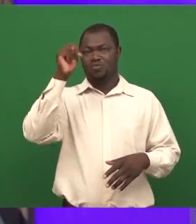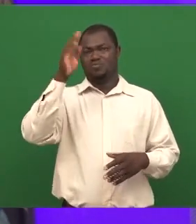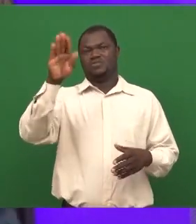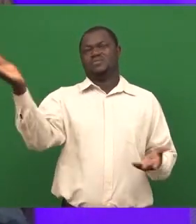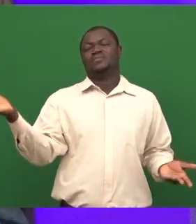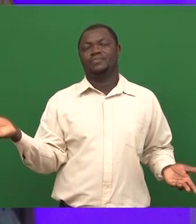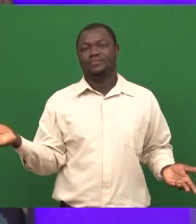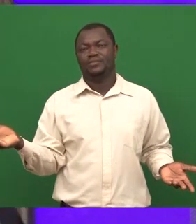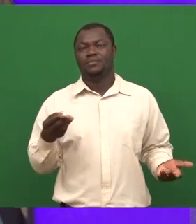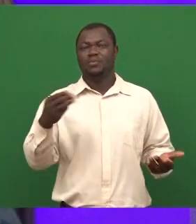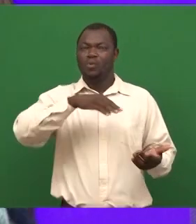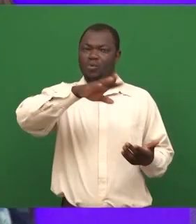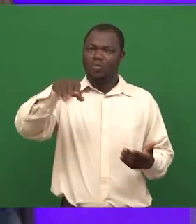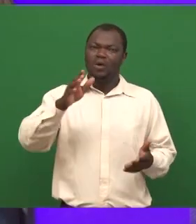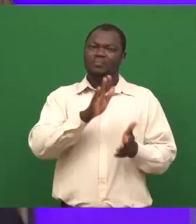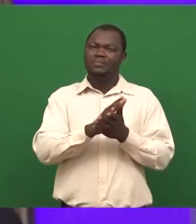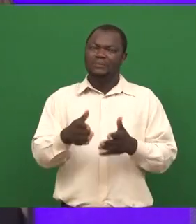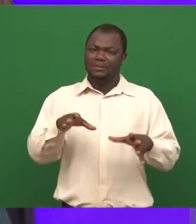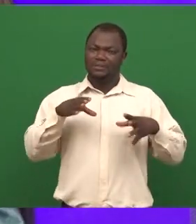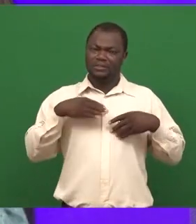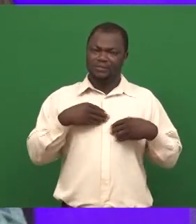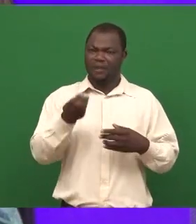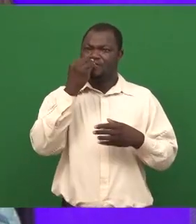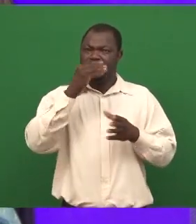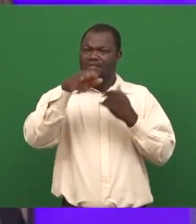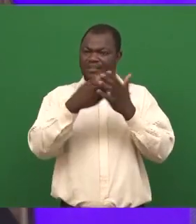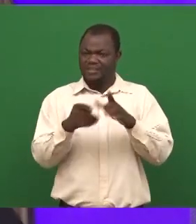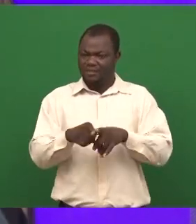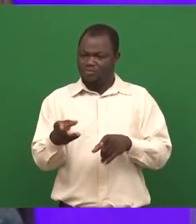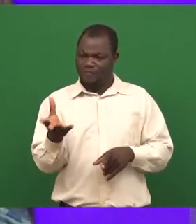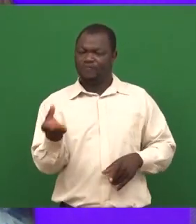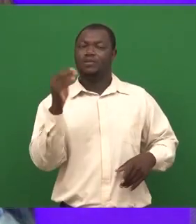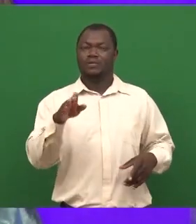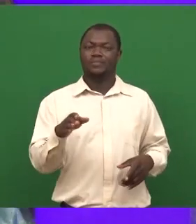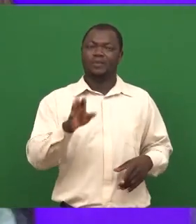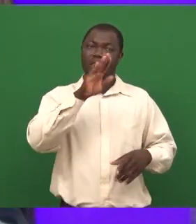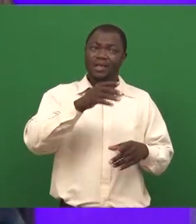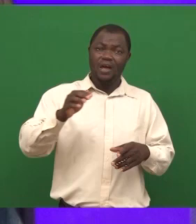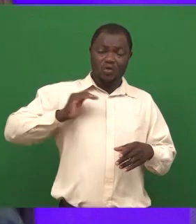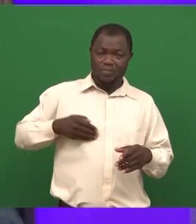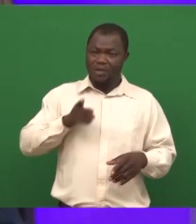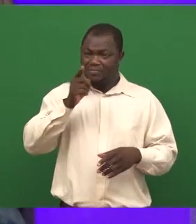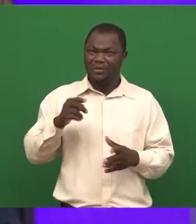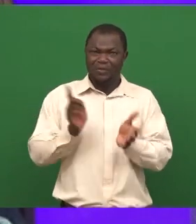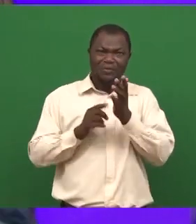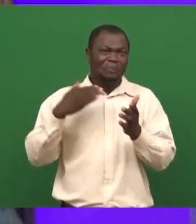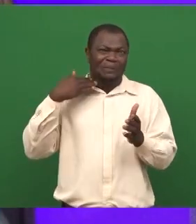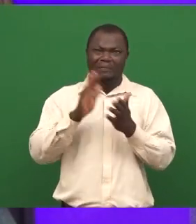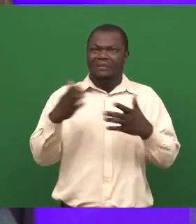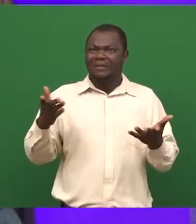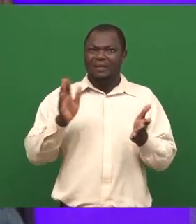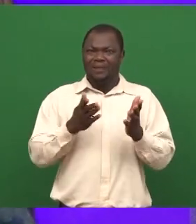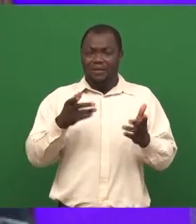muupenyu, havasi kugutsikana nechikafu chavanowana, vamwe havasi kugutsikana nemurume chaiye. Kune kugutsikana